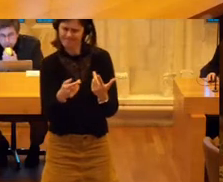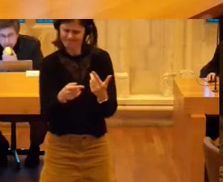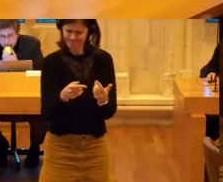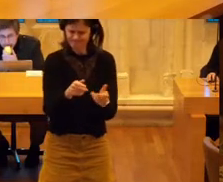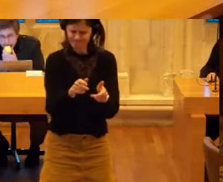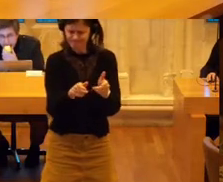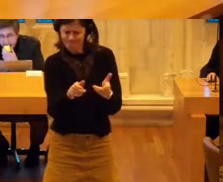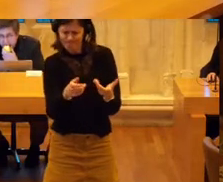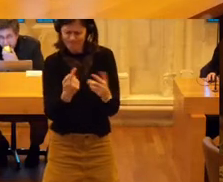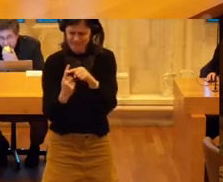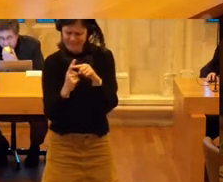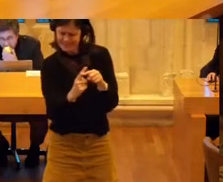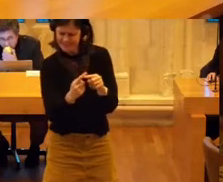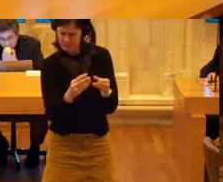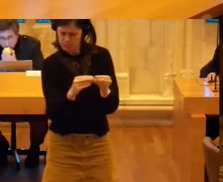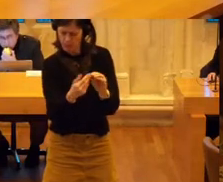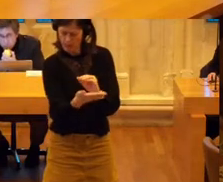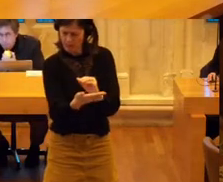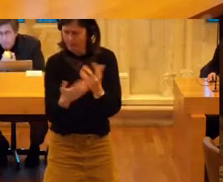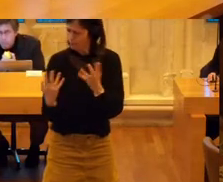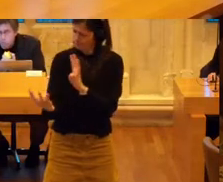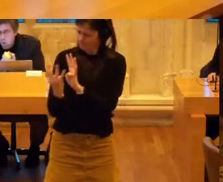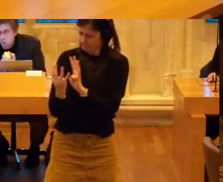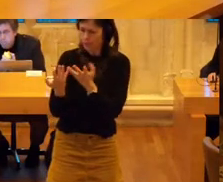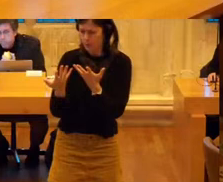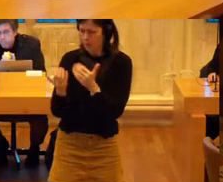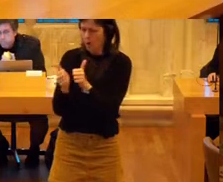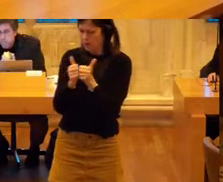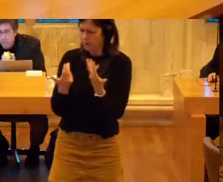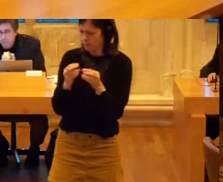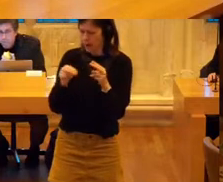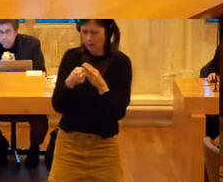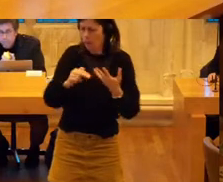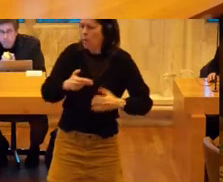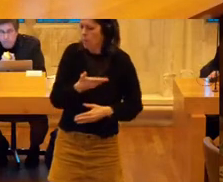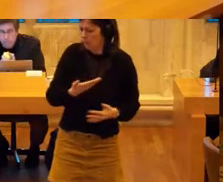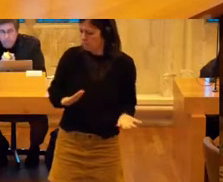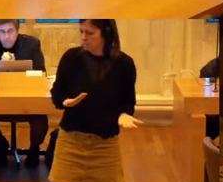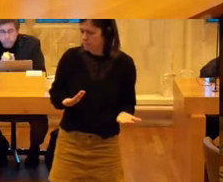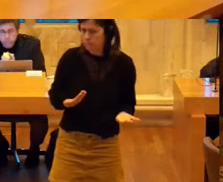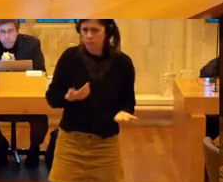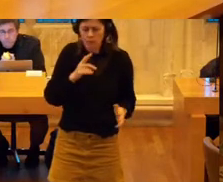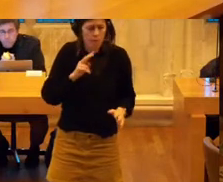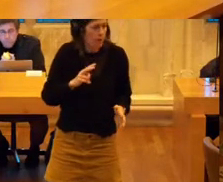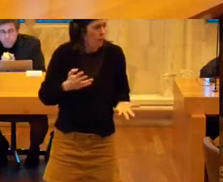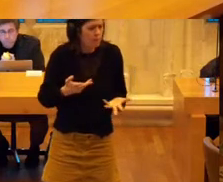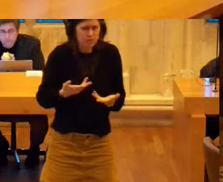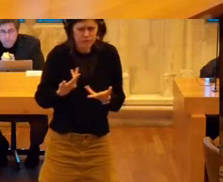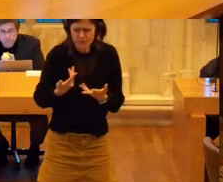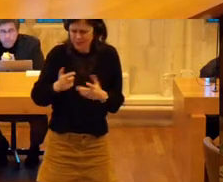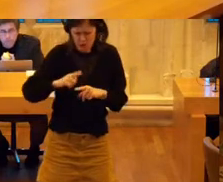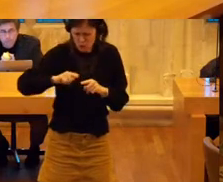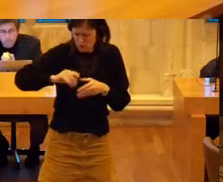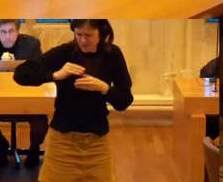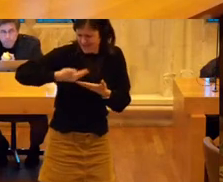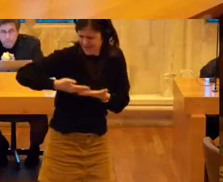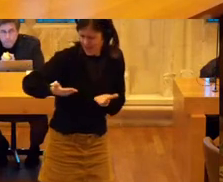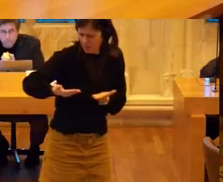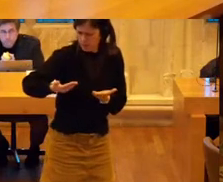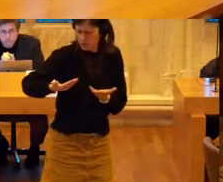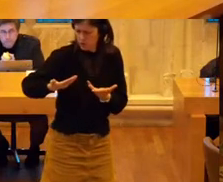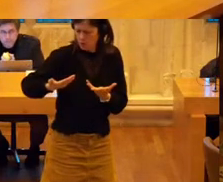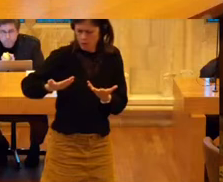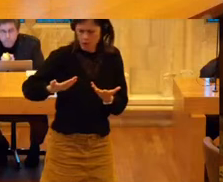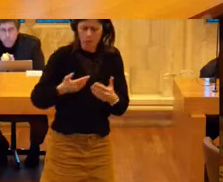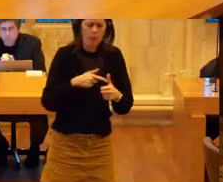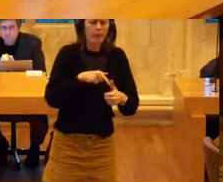posent des difficultés, pour trouver collectivement des réponses. C'est-à-dire que de trouver une forme finalement très simple, avec à la fois l'aspect avec le